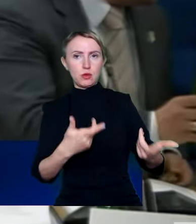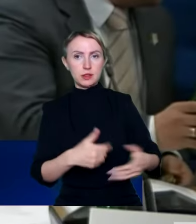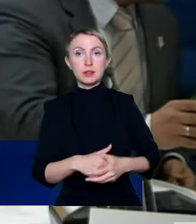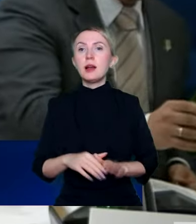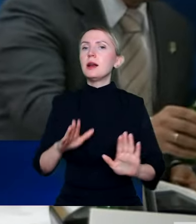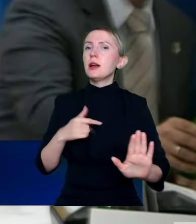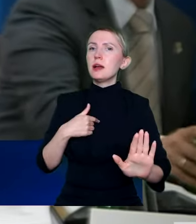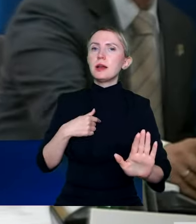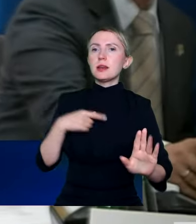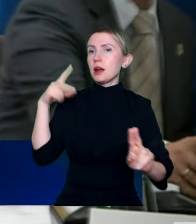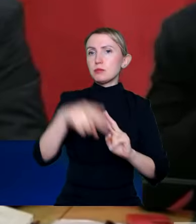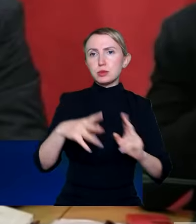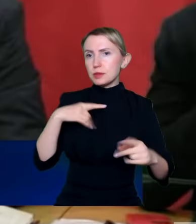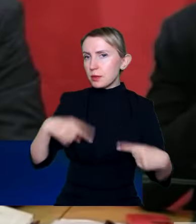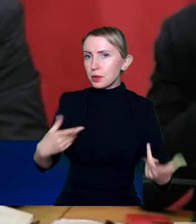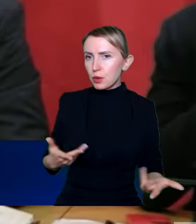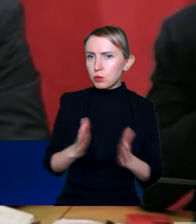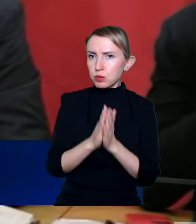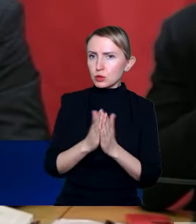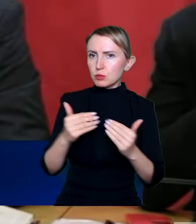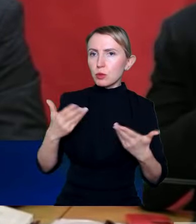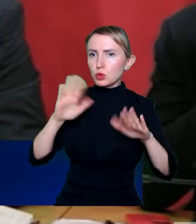panu nie przerywałem.